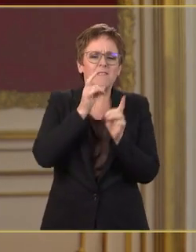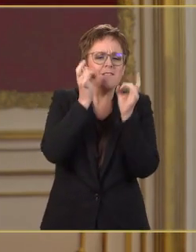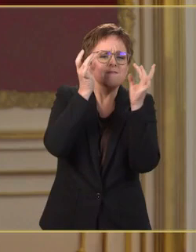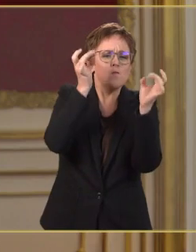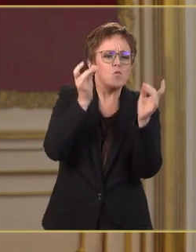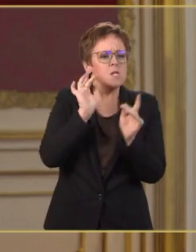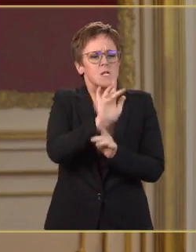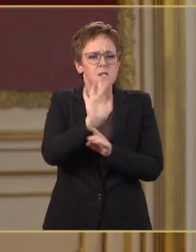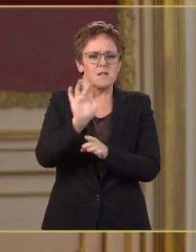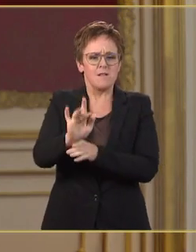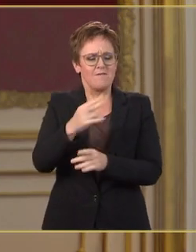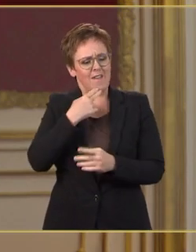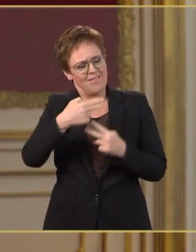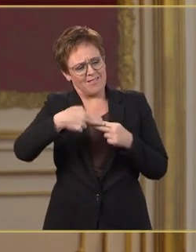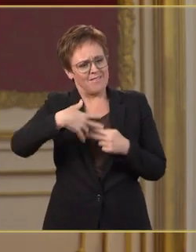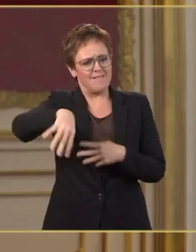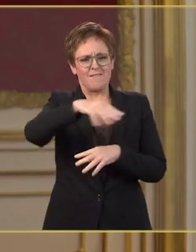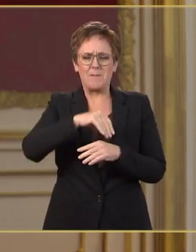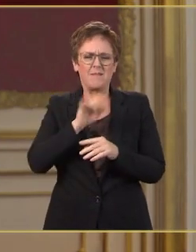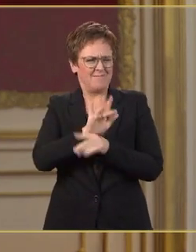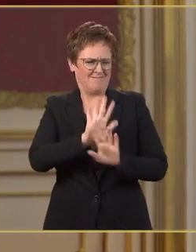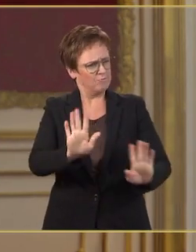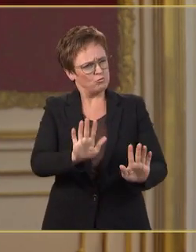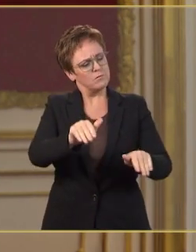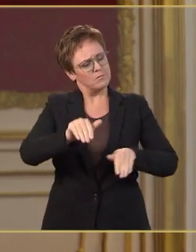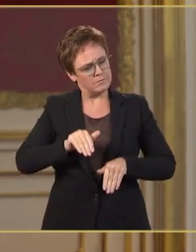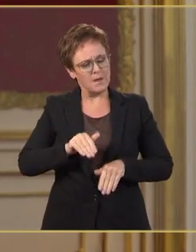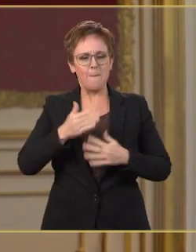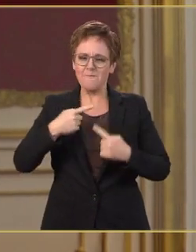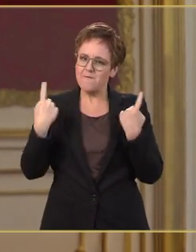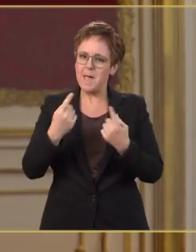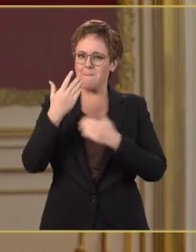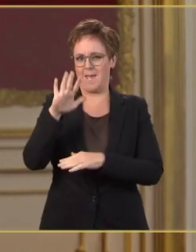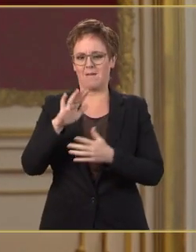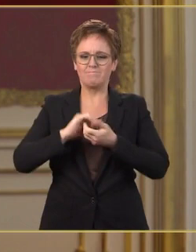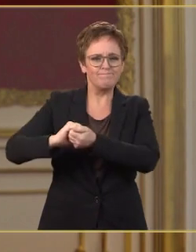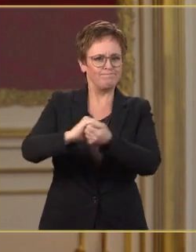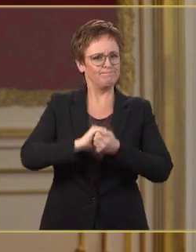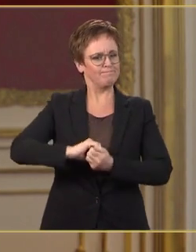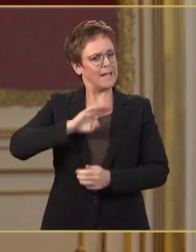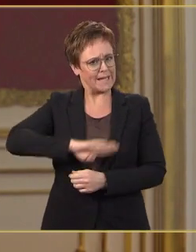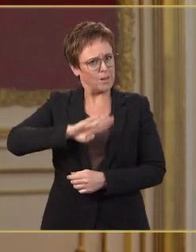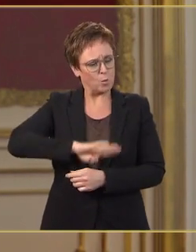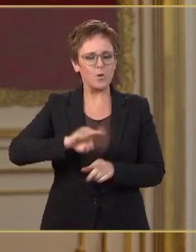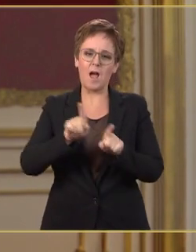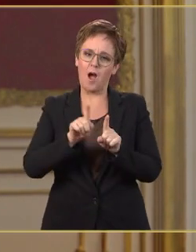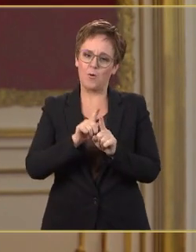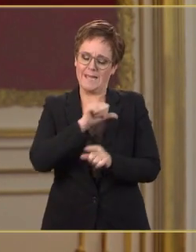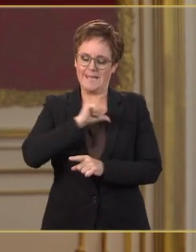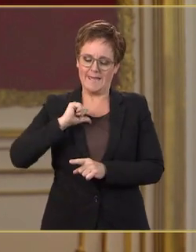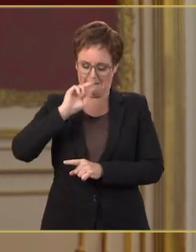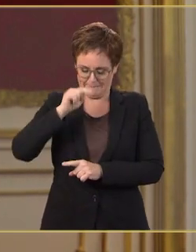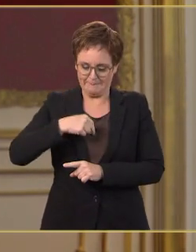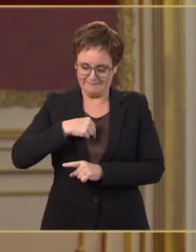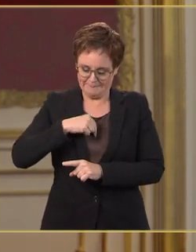auszulassen die uns nahe stehen versuchen wir geduldig miteinander zu sein und mit uns selber